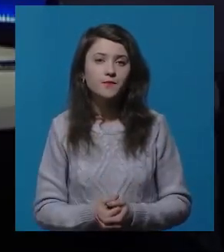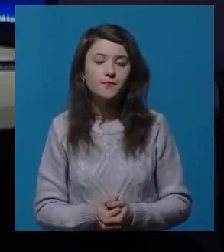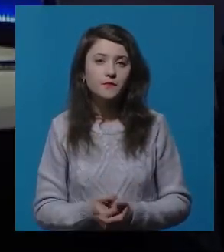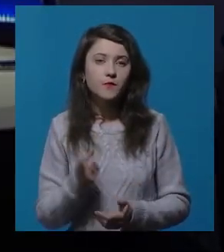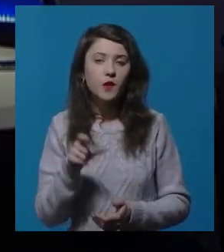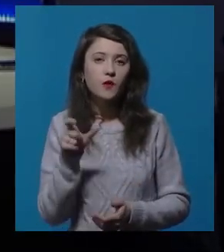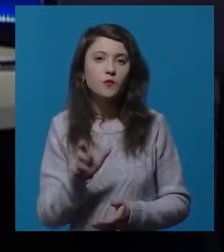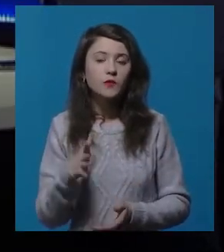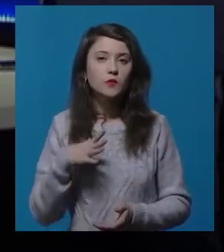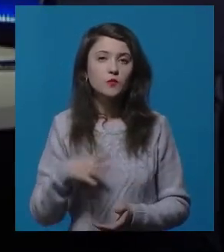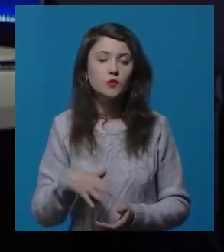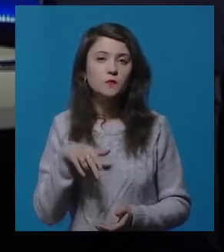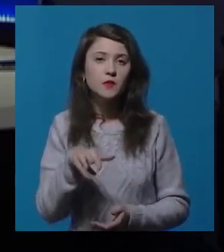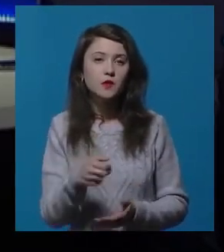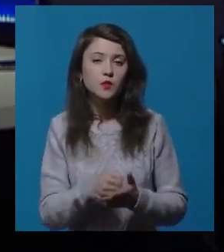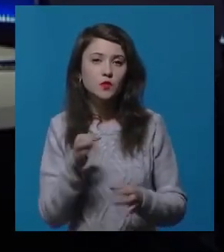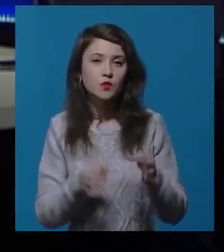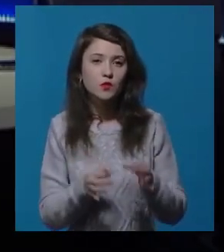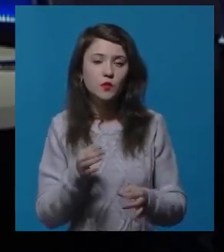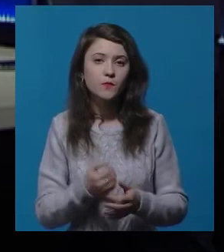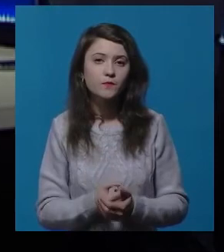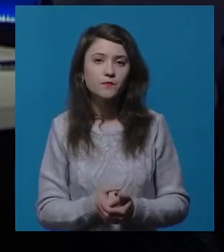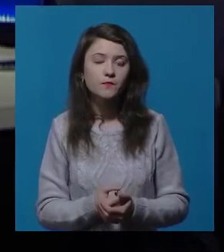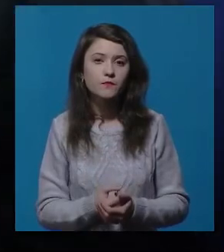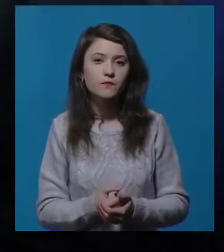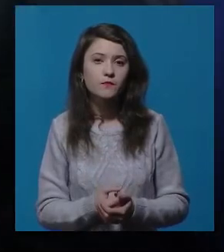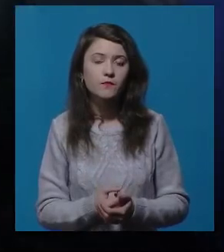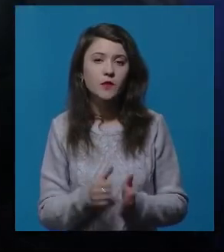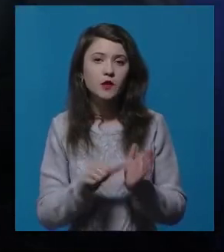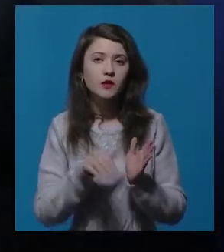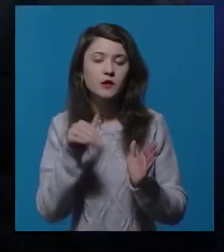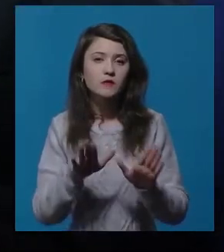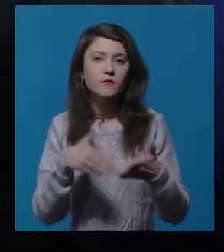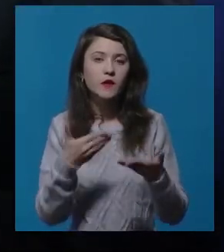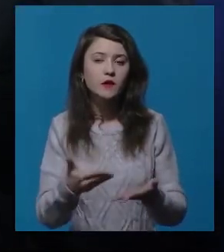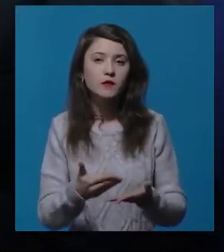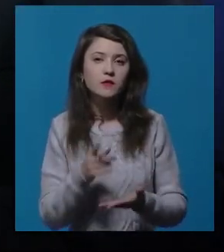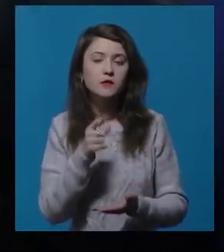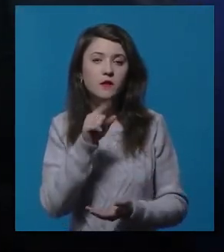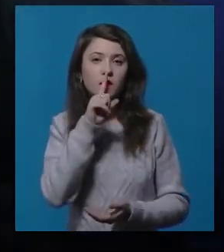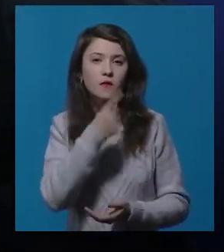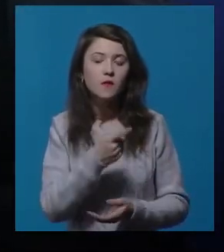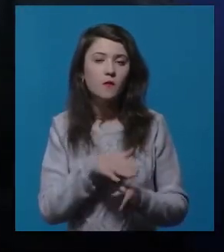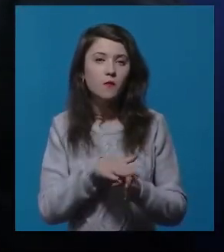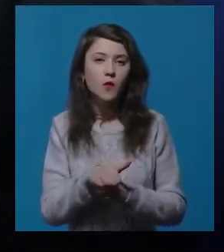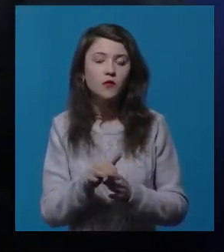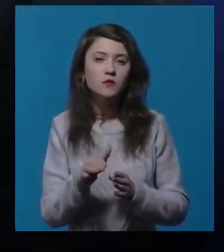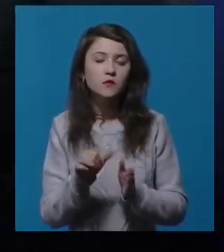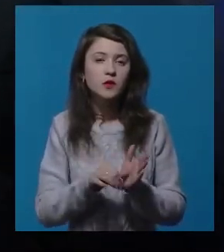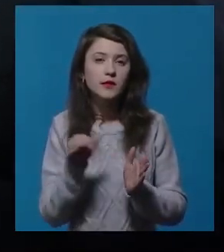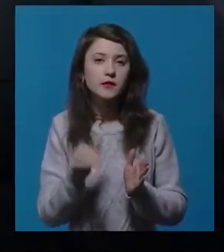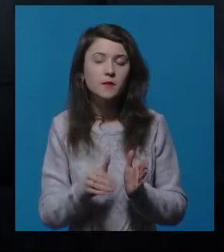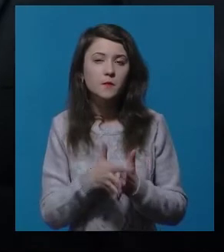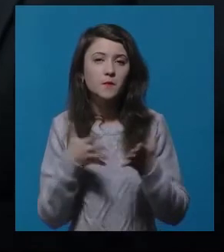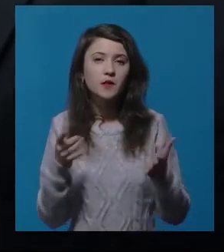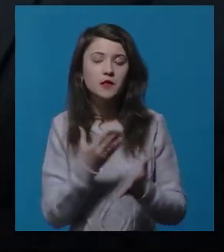змушена вже йти до суду і вирішити це питання. Олександр, 6 тисяч звернень, та, власне, за рік. Понад 6 тисяч звернень за рік, та більшість з